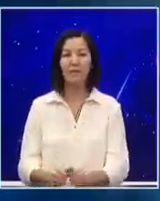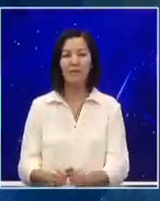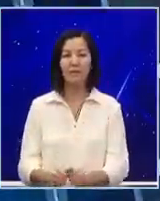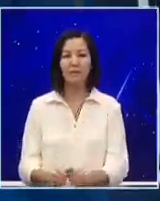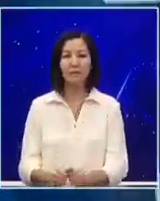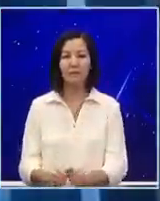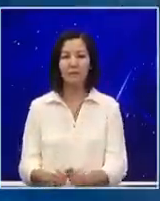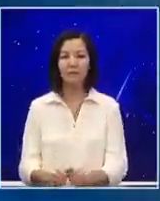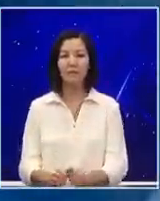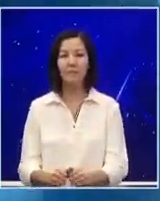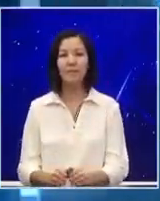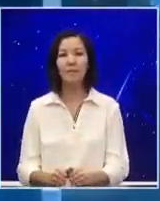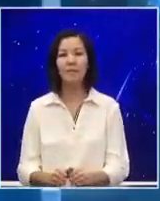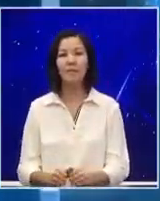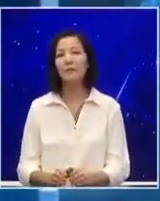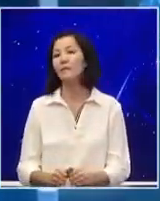Байбосынов, Жетісу телеарнасы.